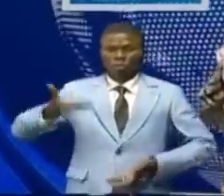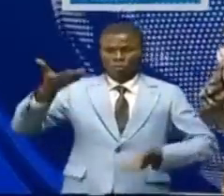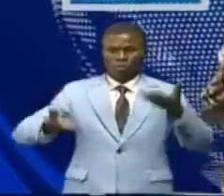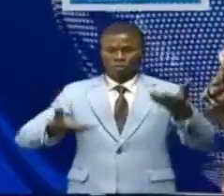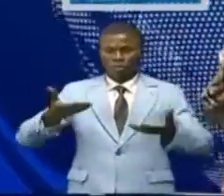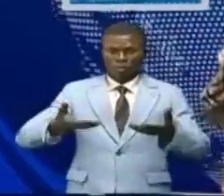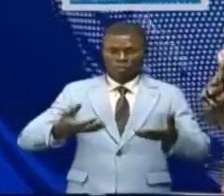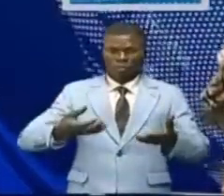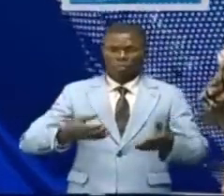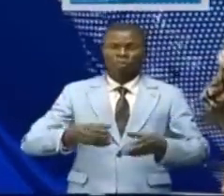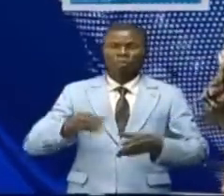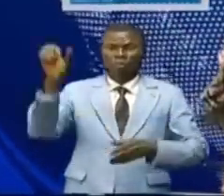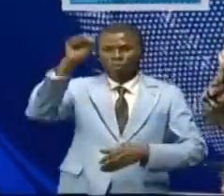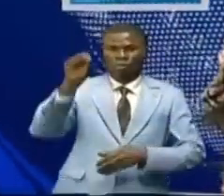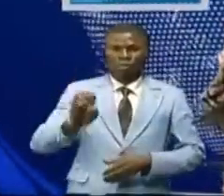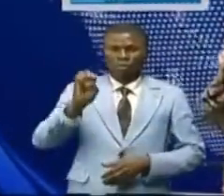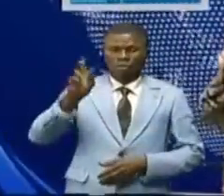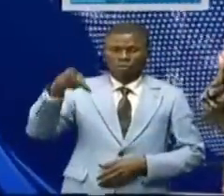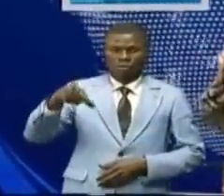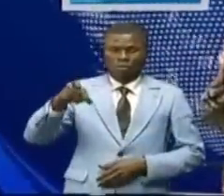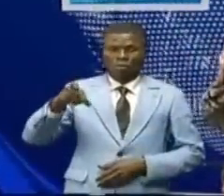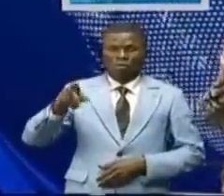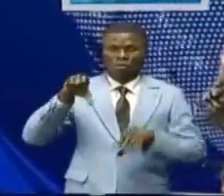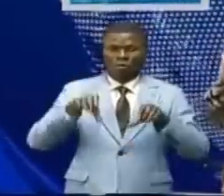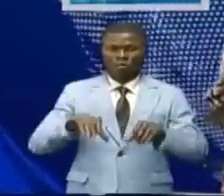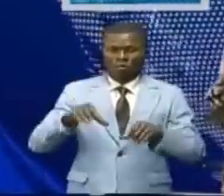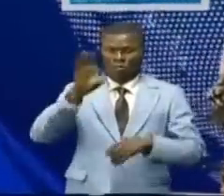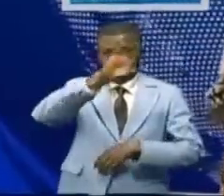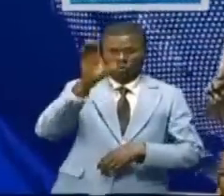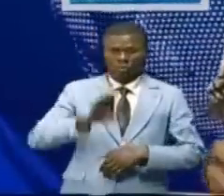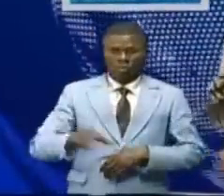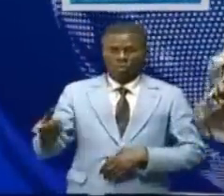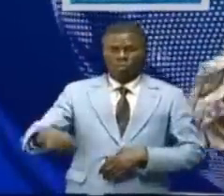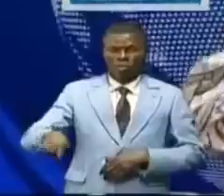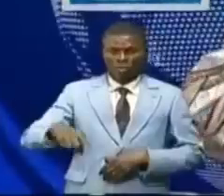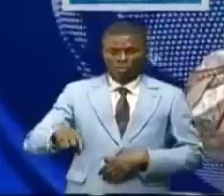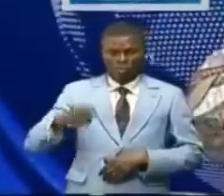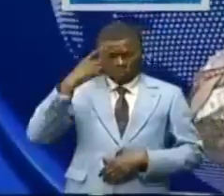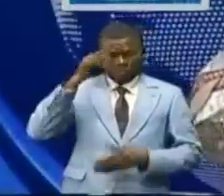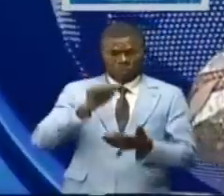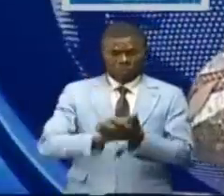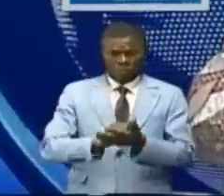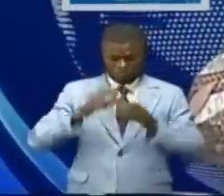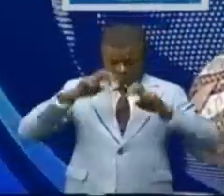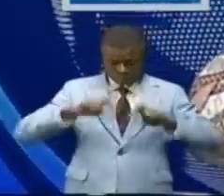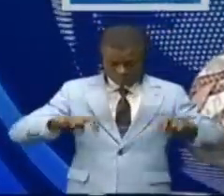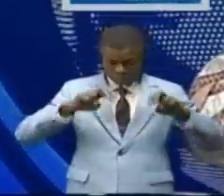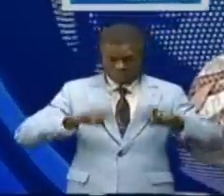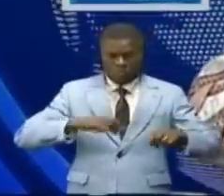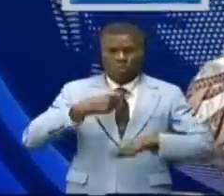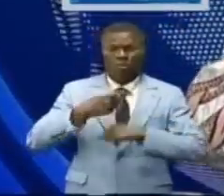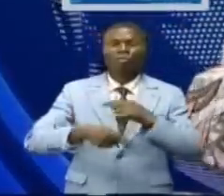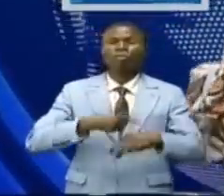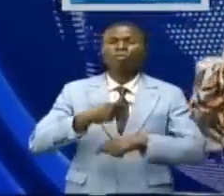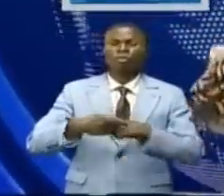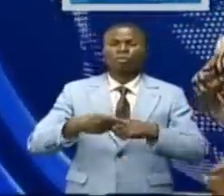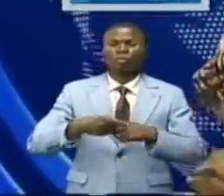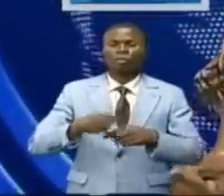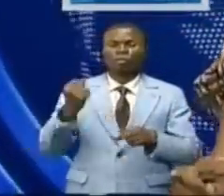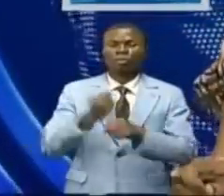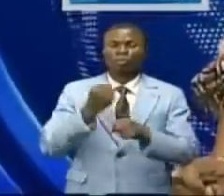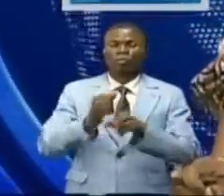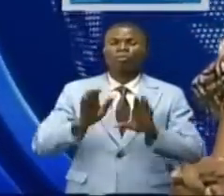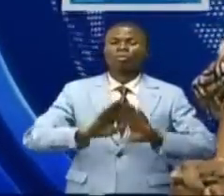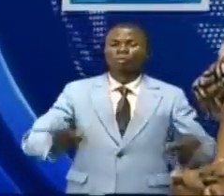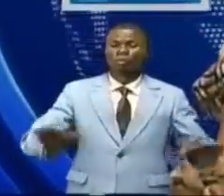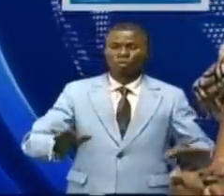de Sep Congo, quartier de la gare dans la commune de la Gombe. À cet effet, une enquête a été ouverte et les services compétents